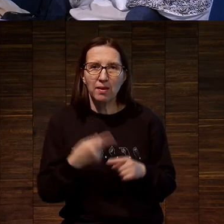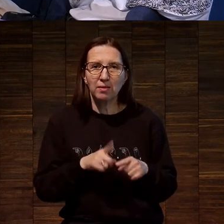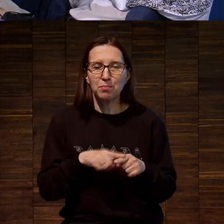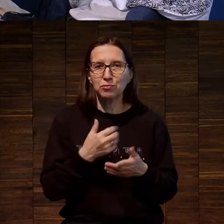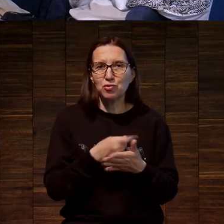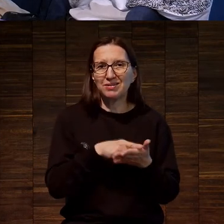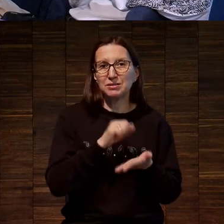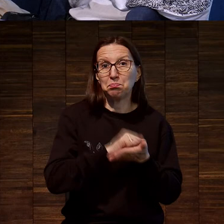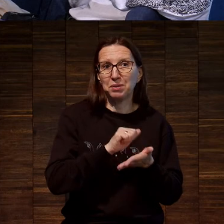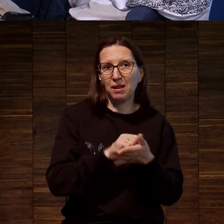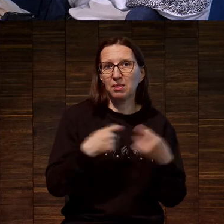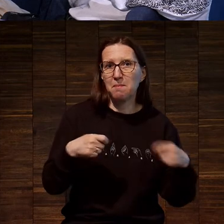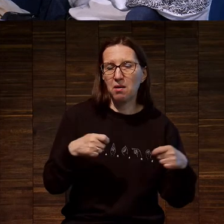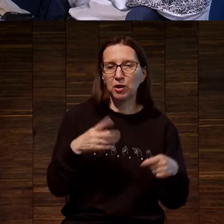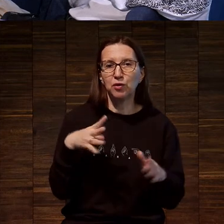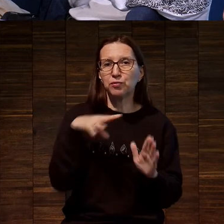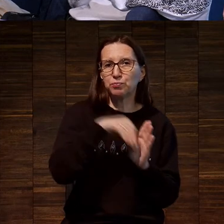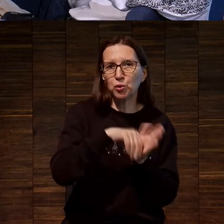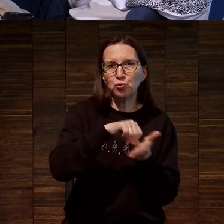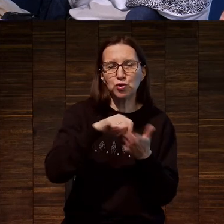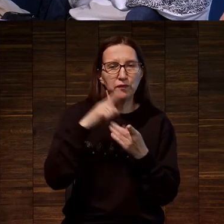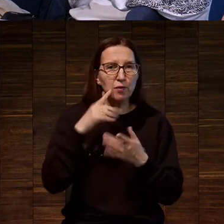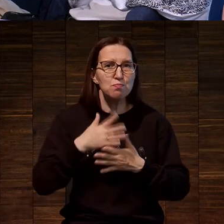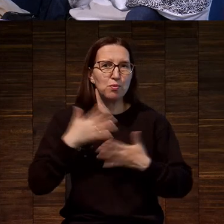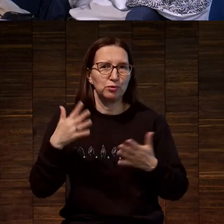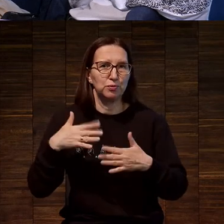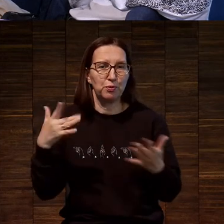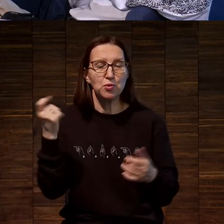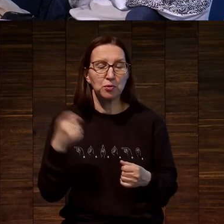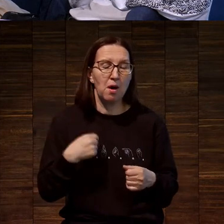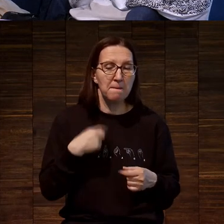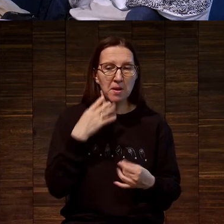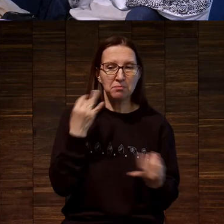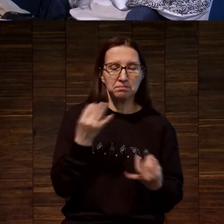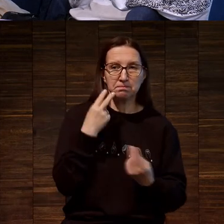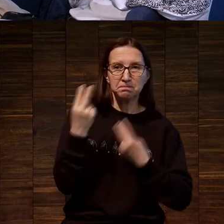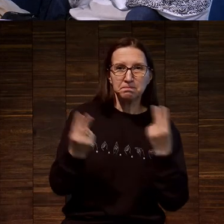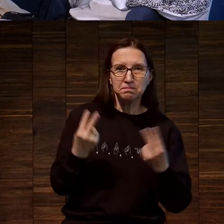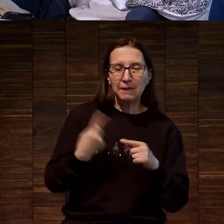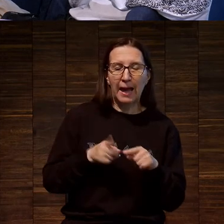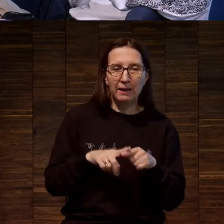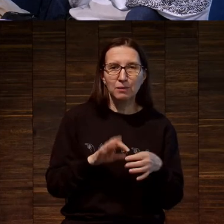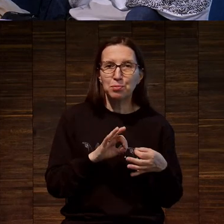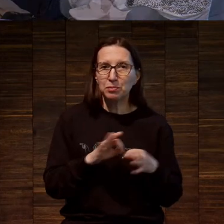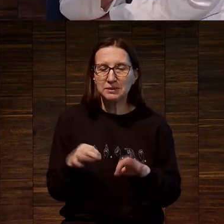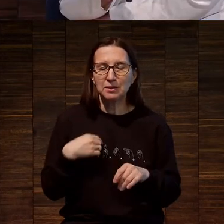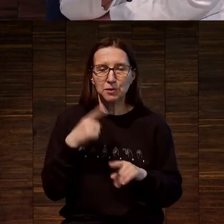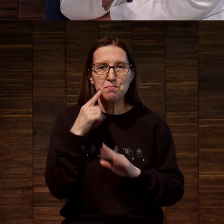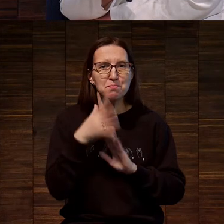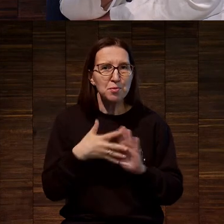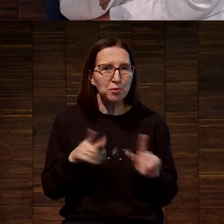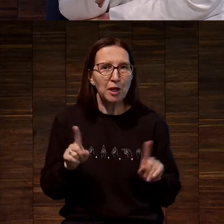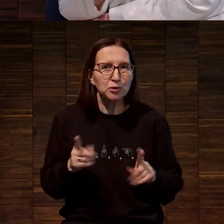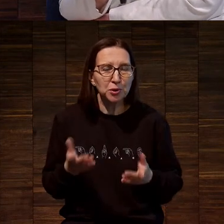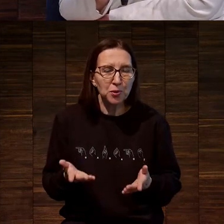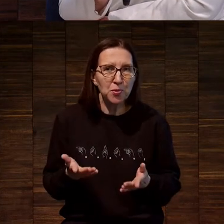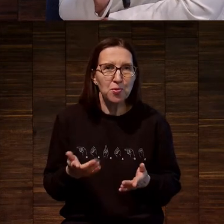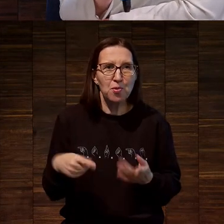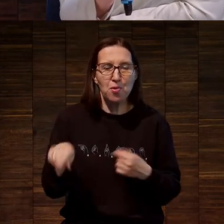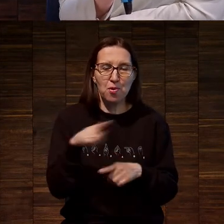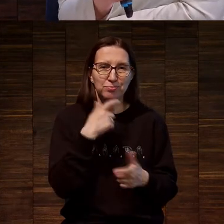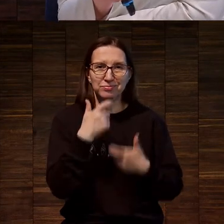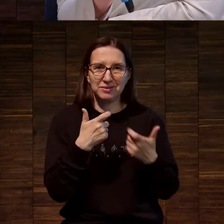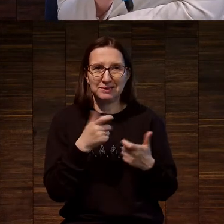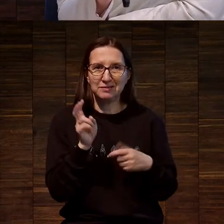принт-маркетах стало участвовать больше художников, и мы с интересом стали наблюдать этот процесс и поняли, что аудитории